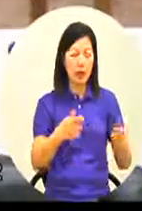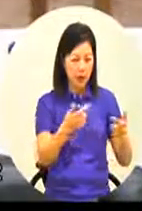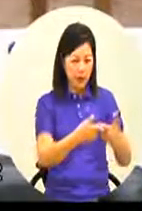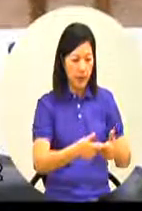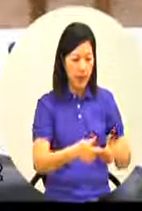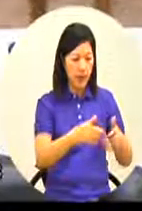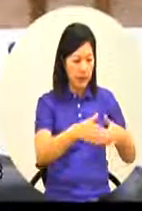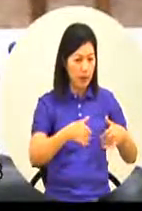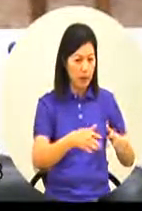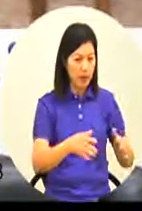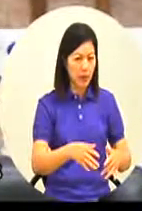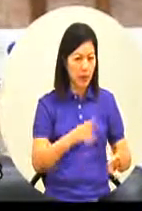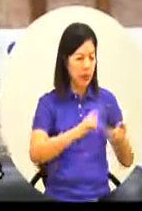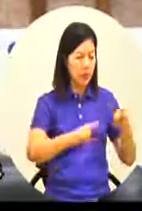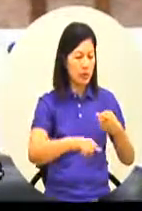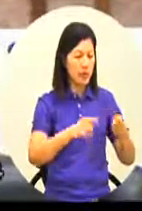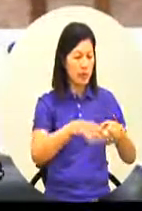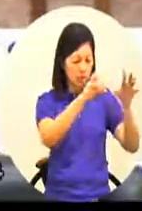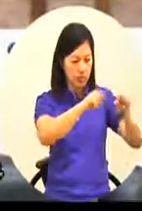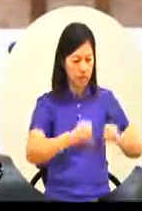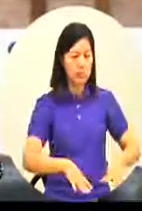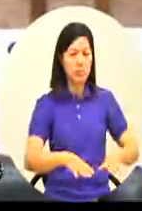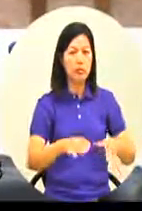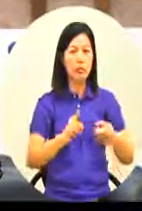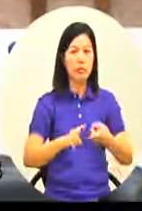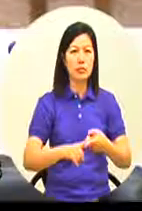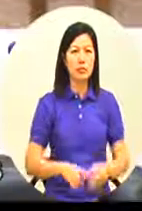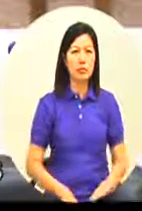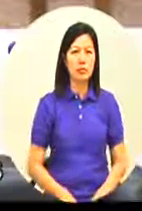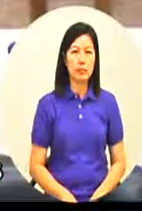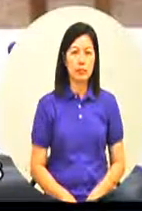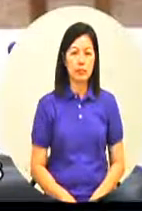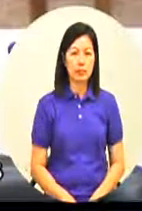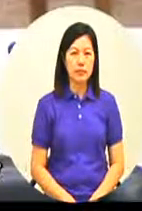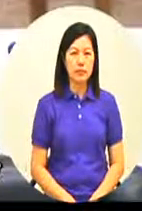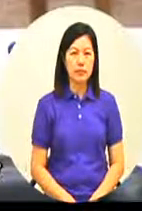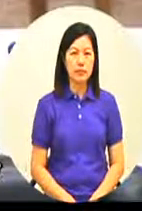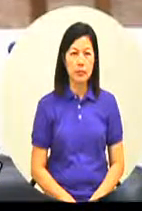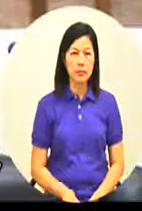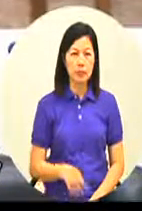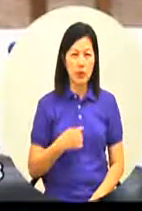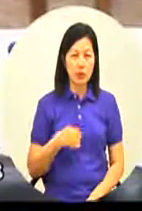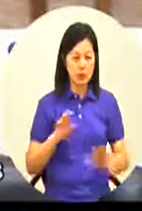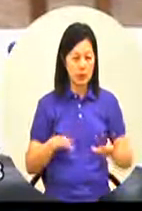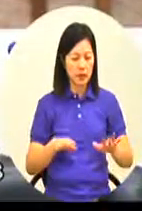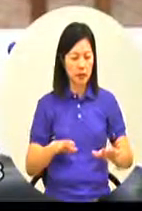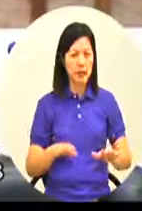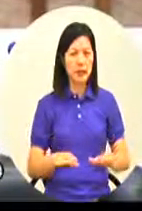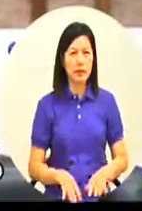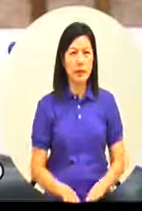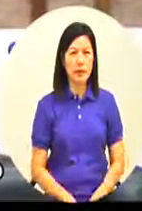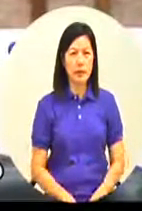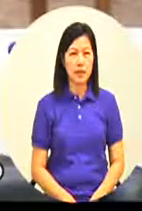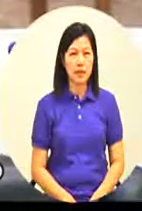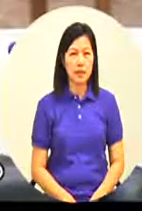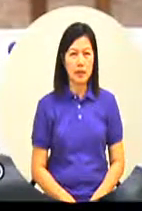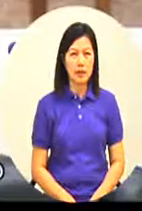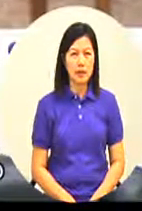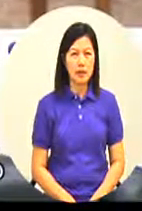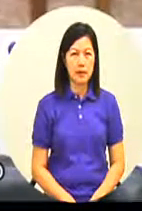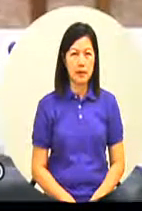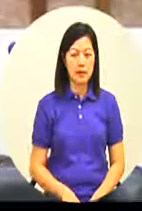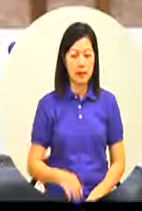啊，对不对？ 对。 我想你加济，好，你加济，好。阿婆，所以我伫只慎重拜托你，卖好我这议员哦，